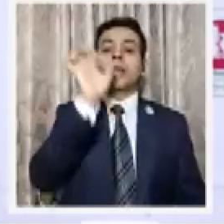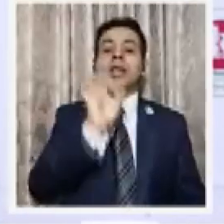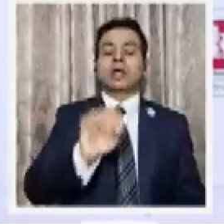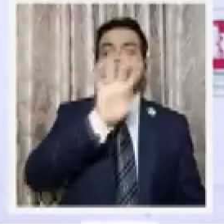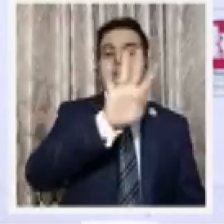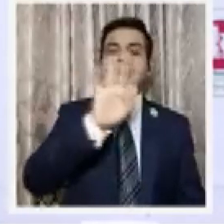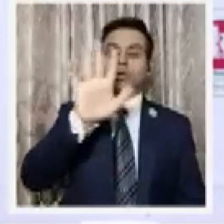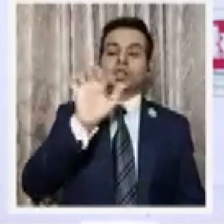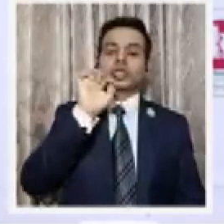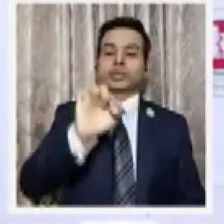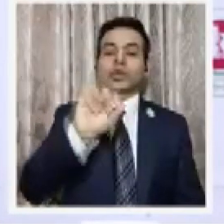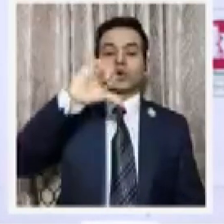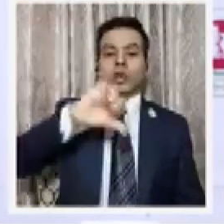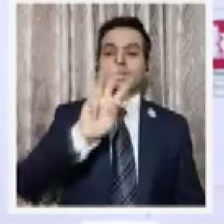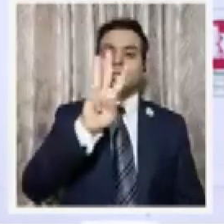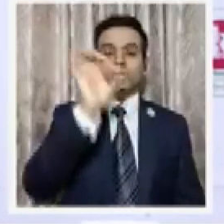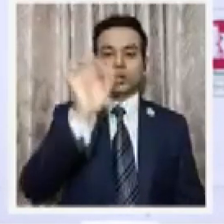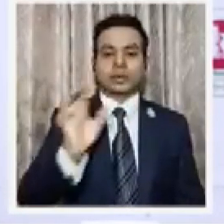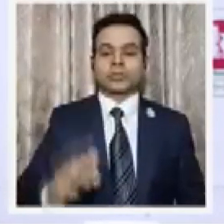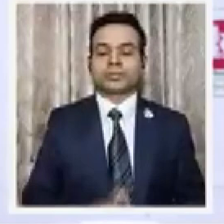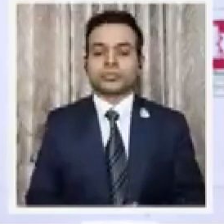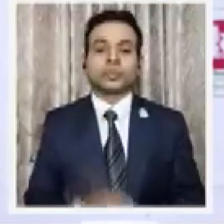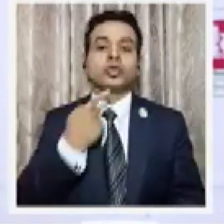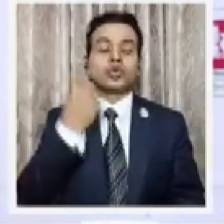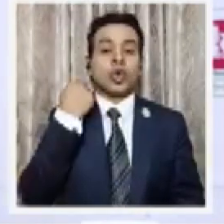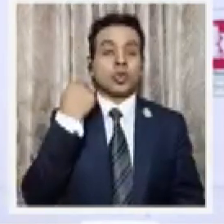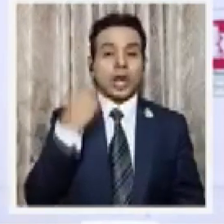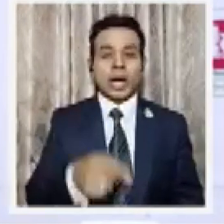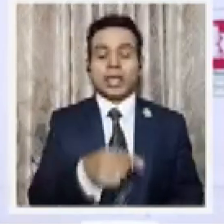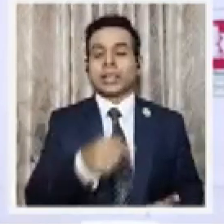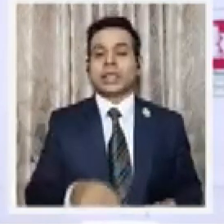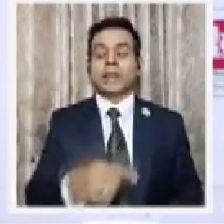28.86%, এবং 60-এর অধিক বয়সের 1,394 জন,